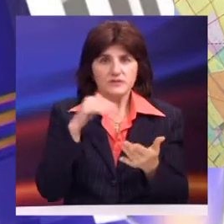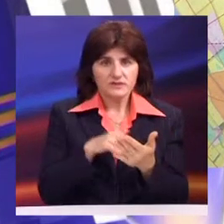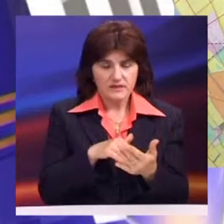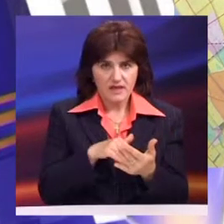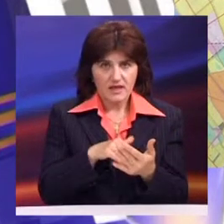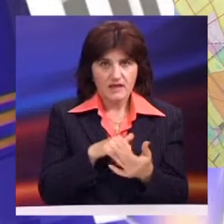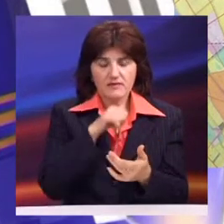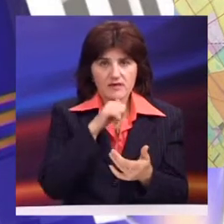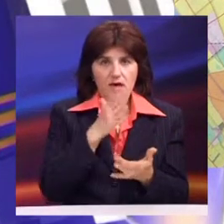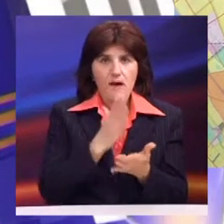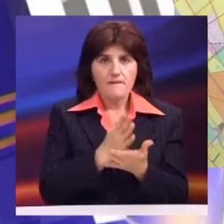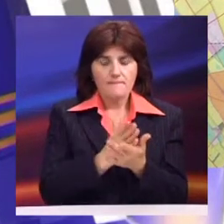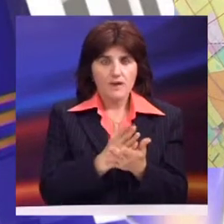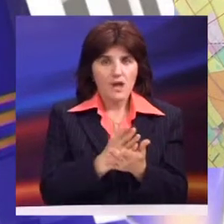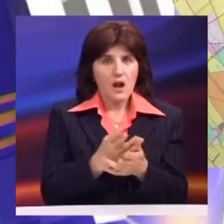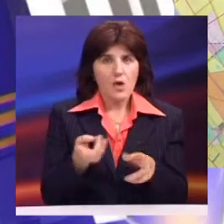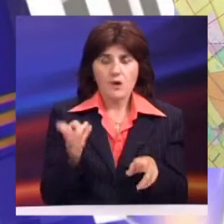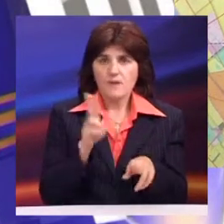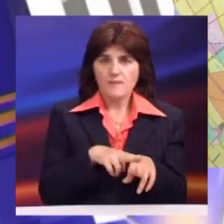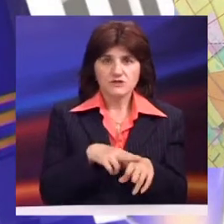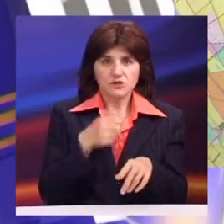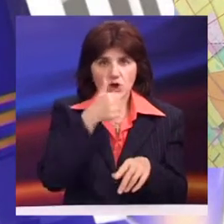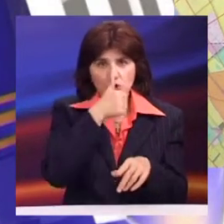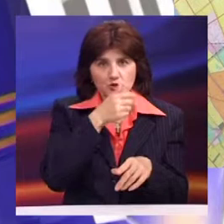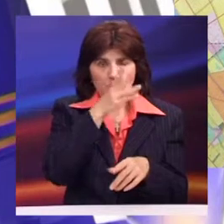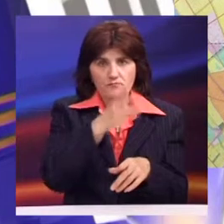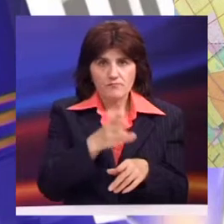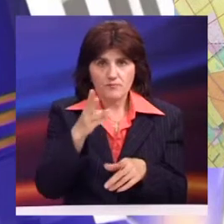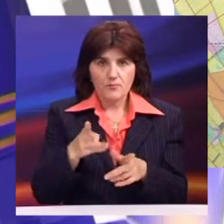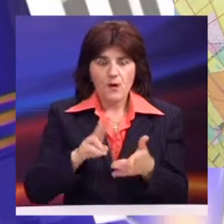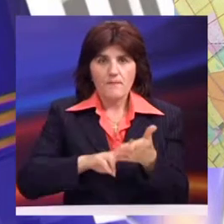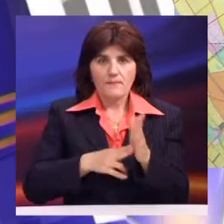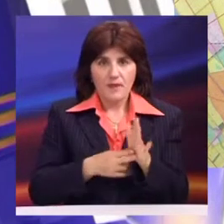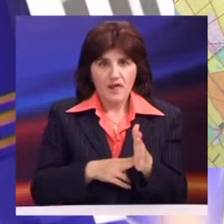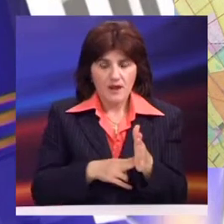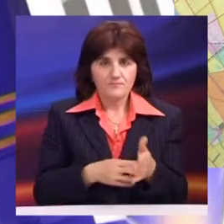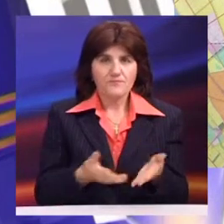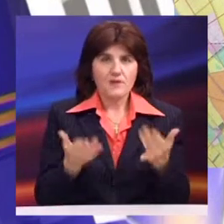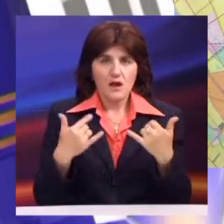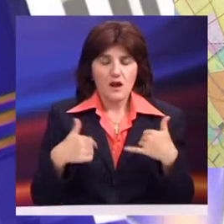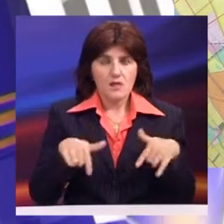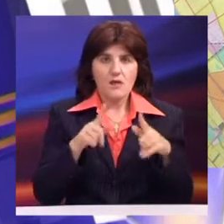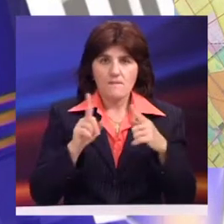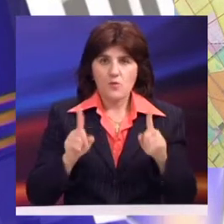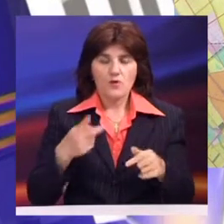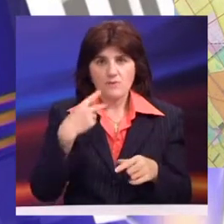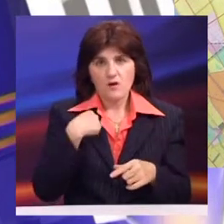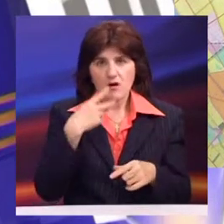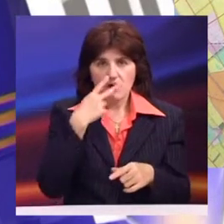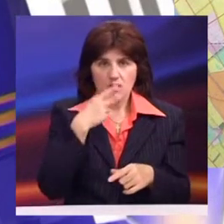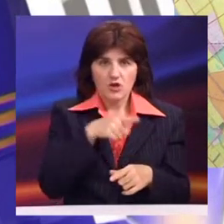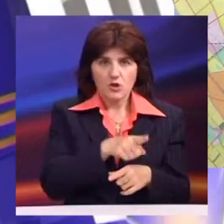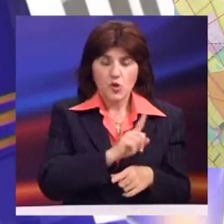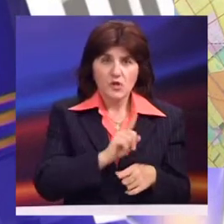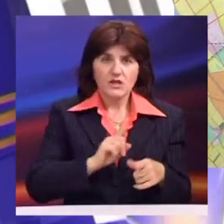160.000 stanovnika je bilo ono maksimalno što je bilo predviđeno po važećem generalnom planu, ali mi moramo gledati da